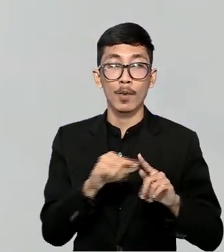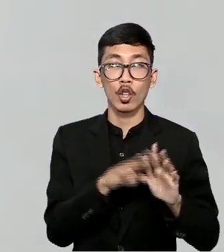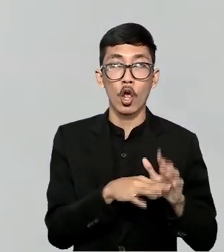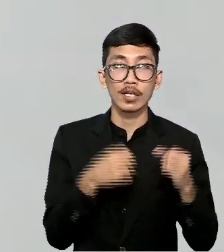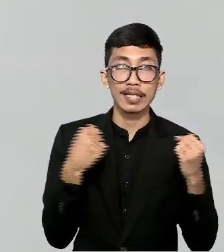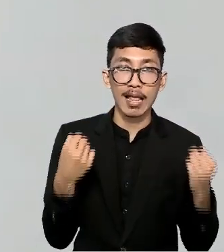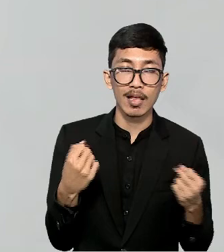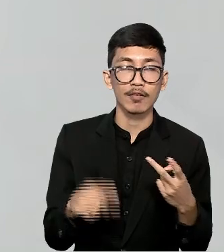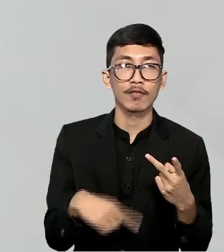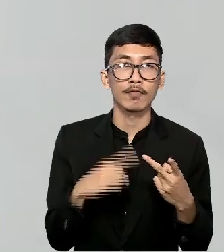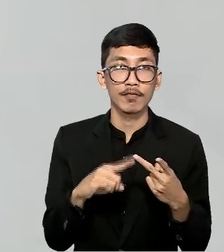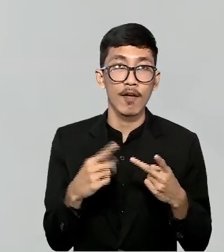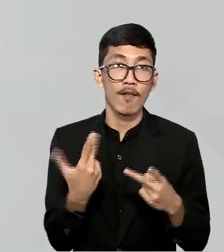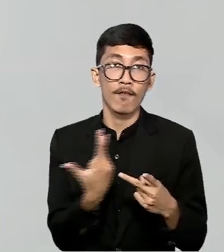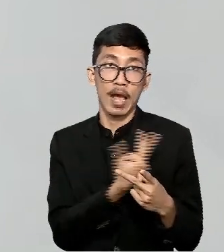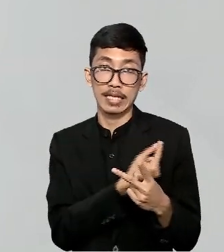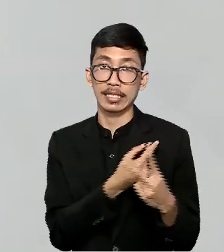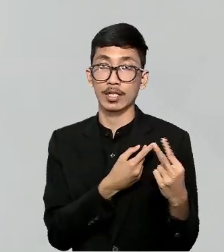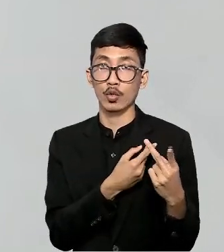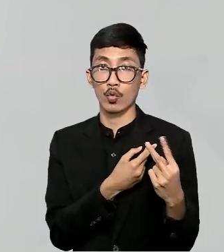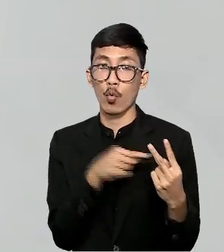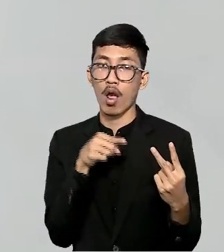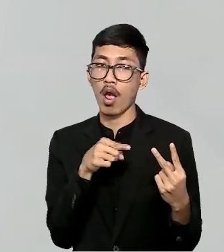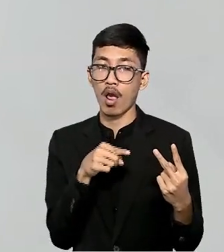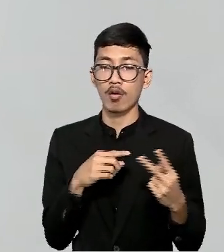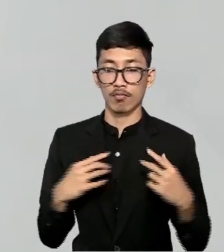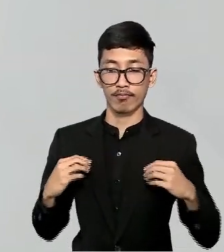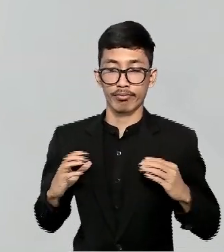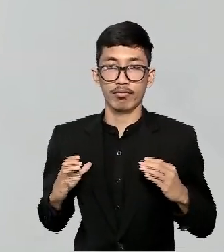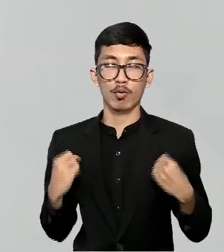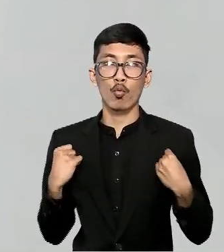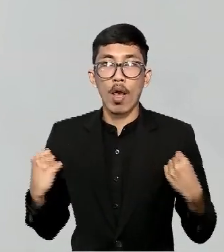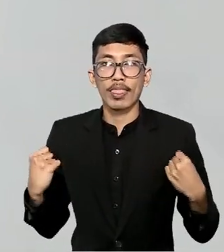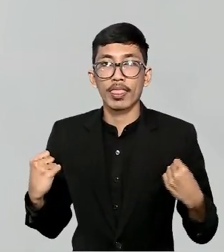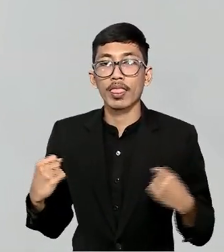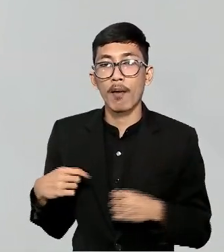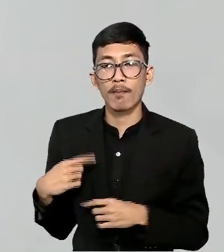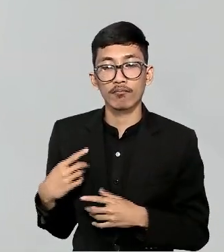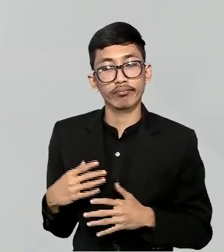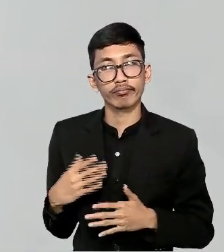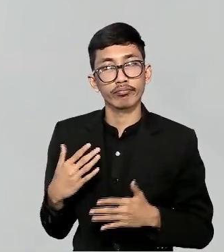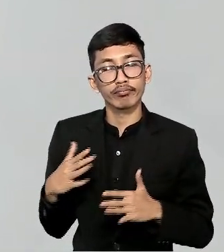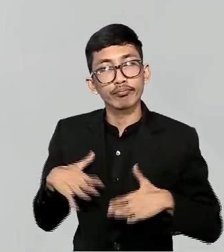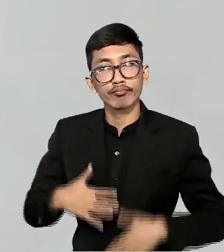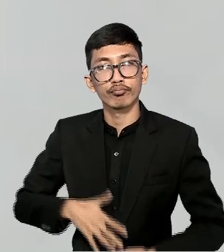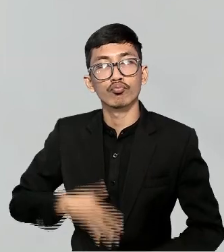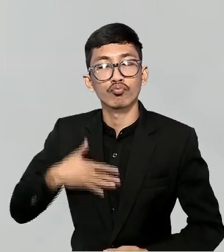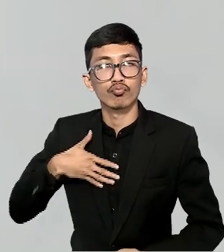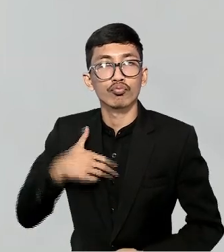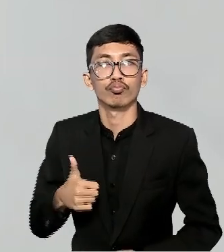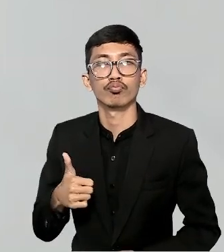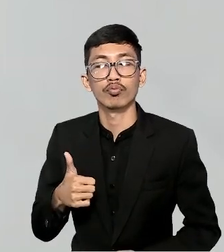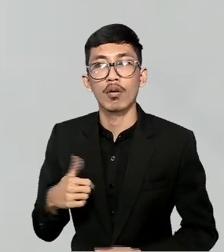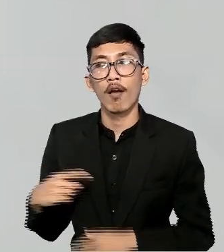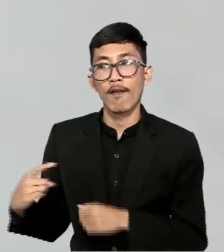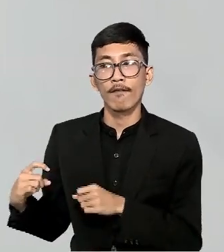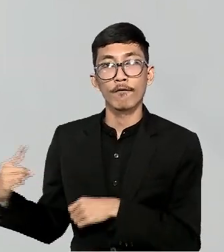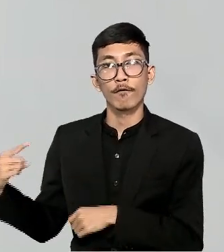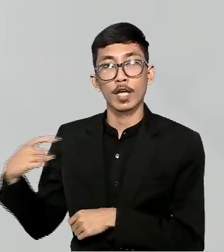akan menetap F memberikan efek yang positif yang baik dalam penghambatan kembang biak virus